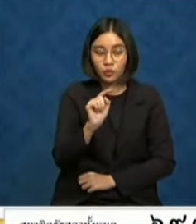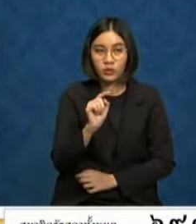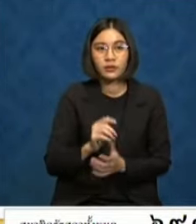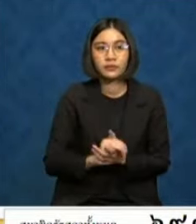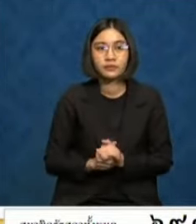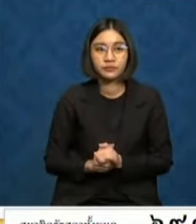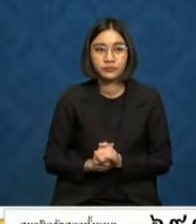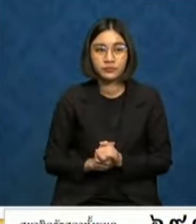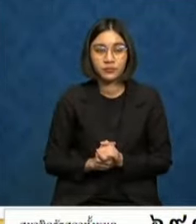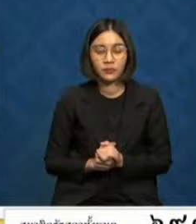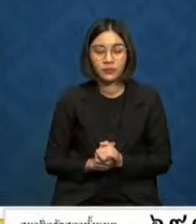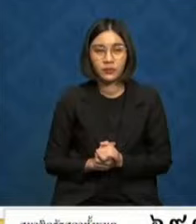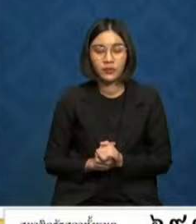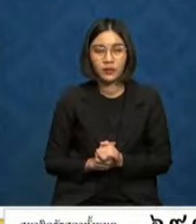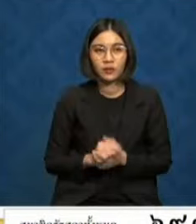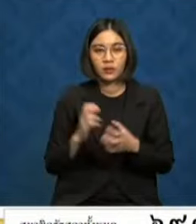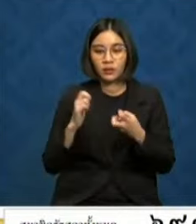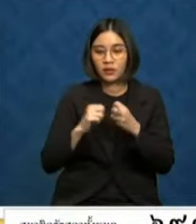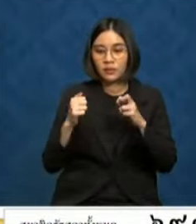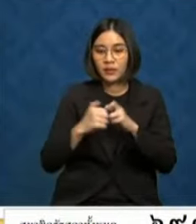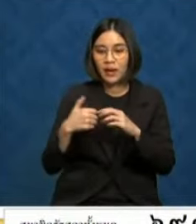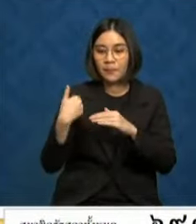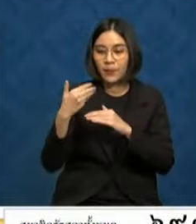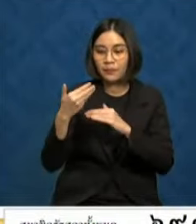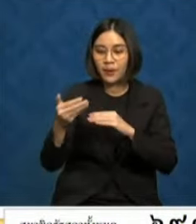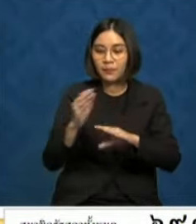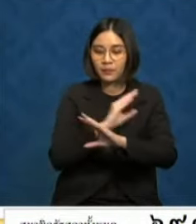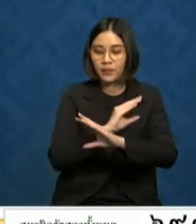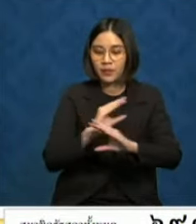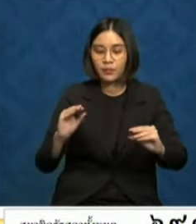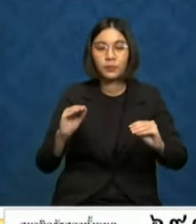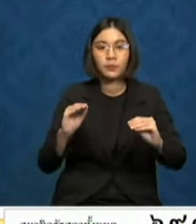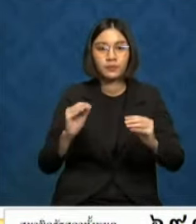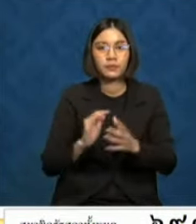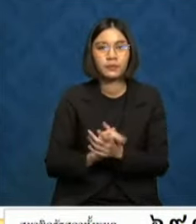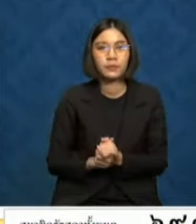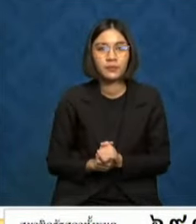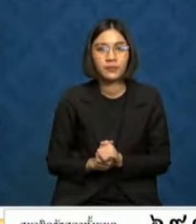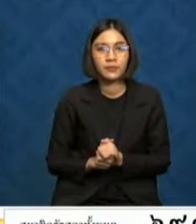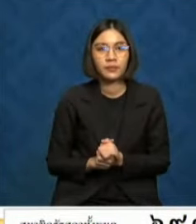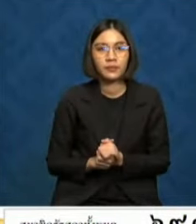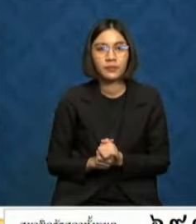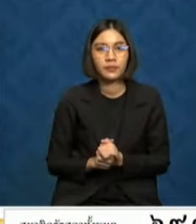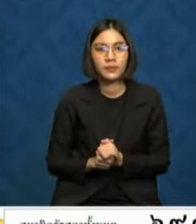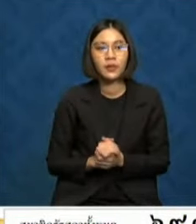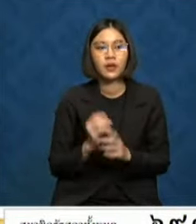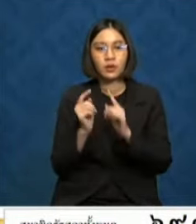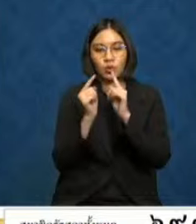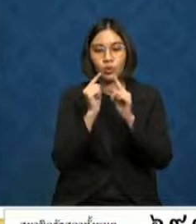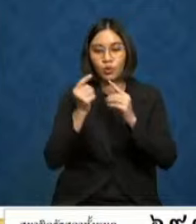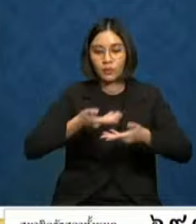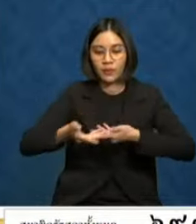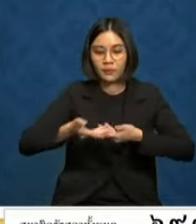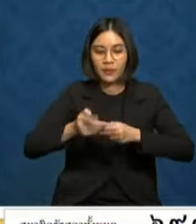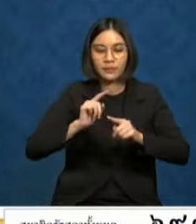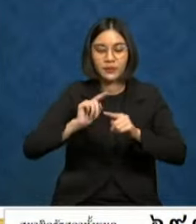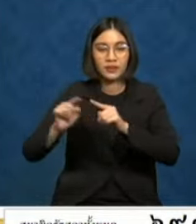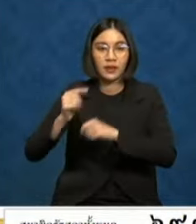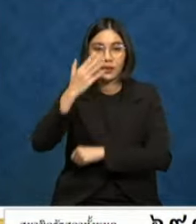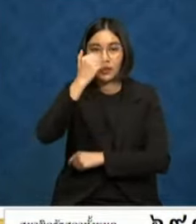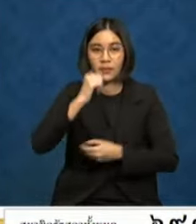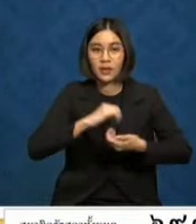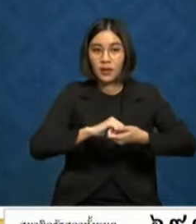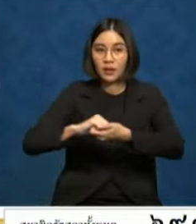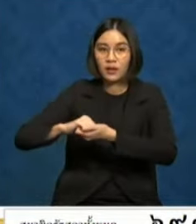ที่มีปัญหาผ่านไปแล้วก็สามารถที่จะเจรจาเพื่อให้มีความร่ว